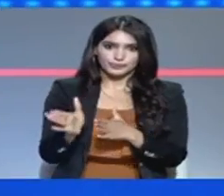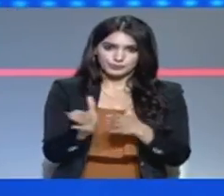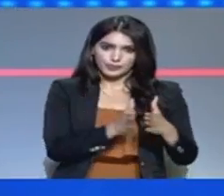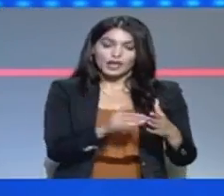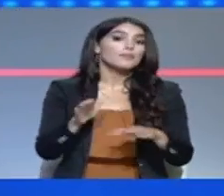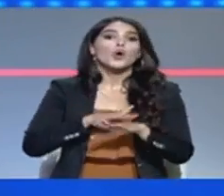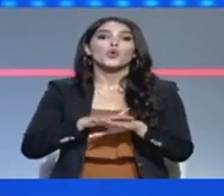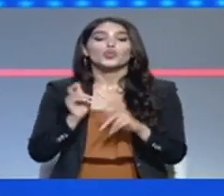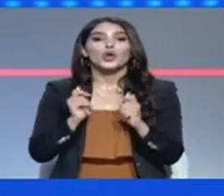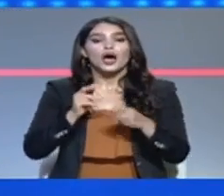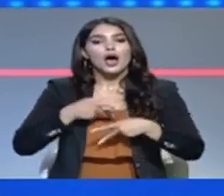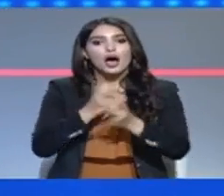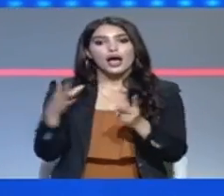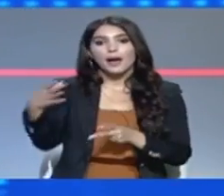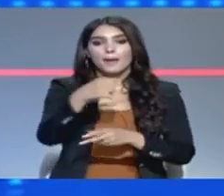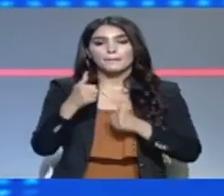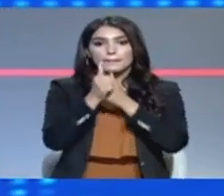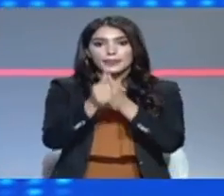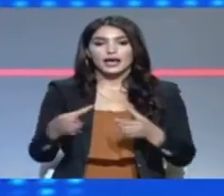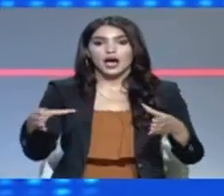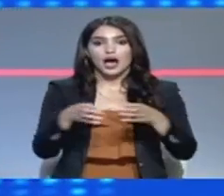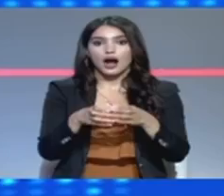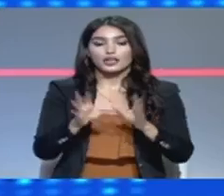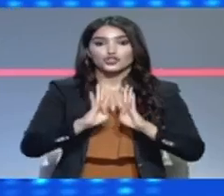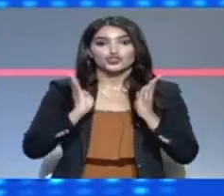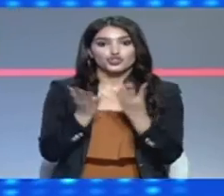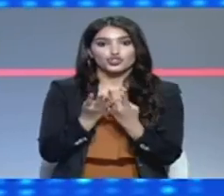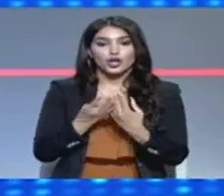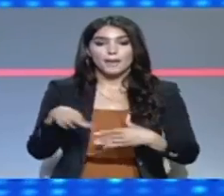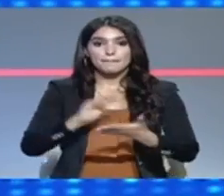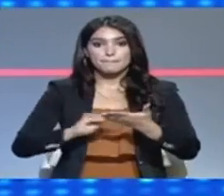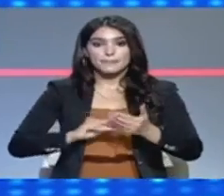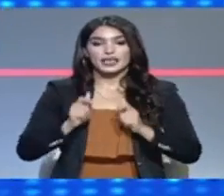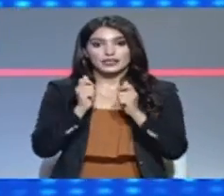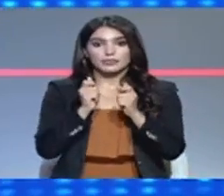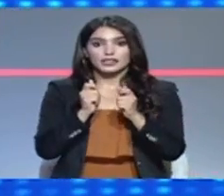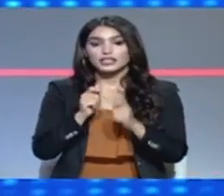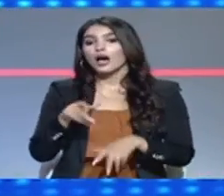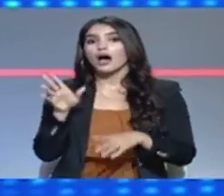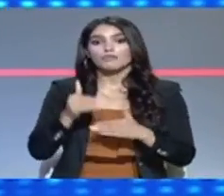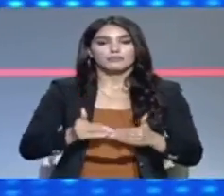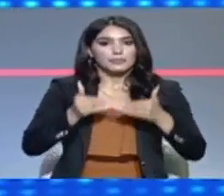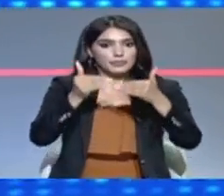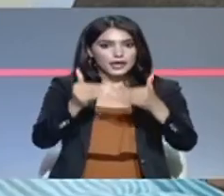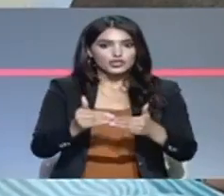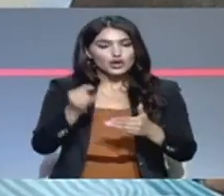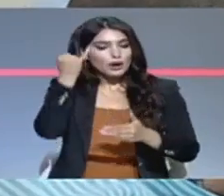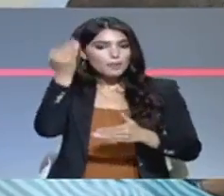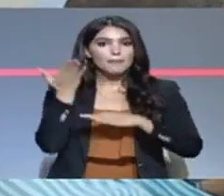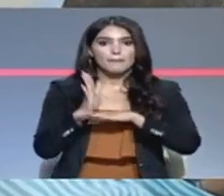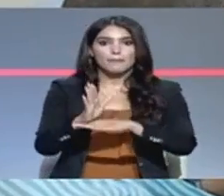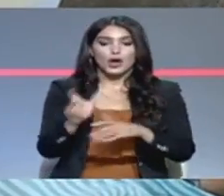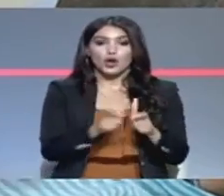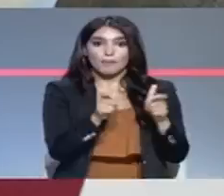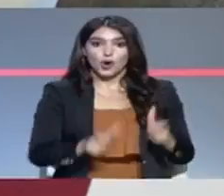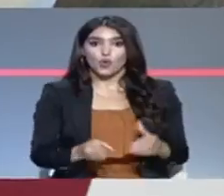الشأن السياسي أعلن أمين عام حركة الشعب زهير المغزاوي أن المكتب السياسي للحزب أجل الحسم في موقفه من حكومة